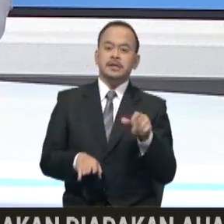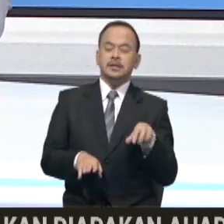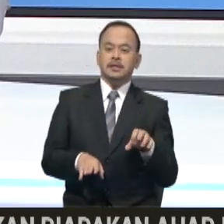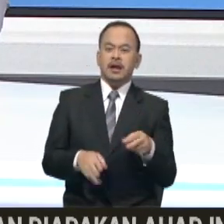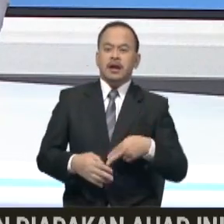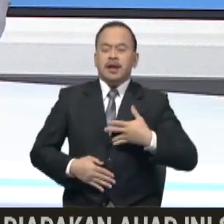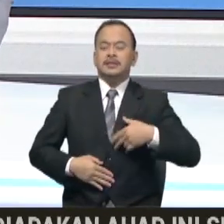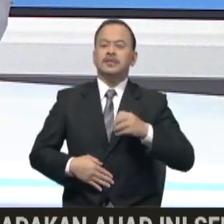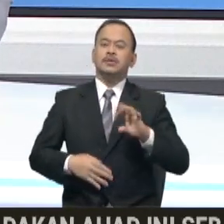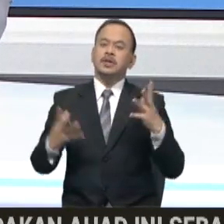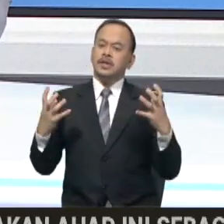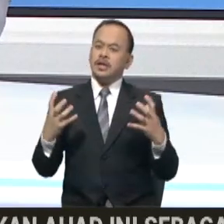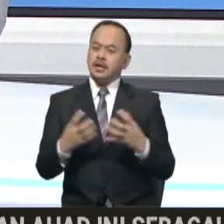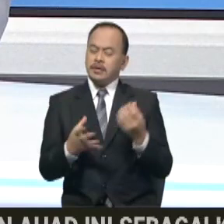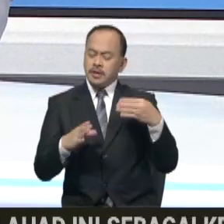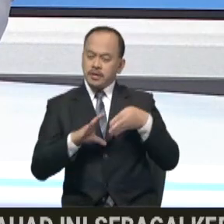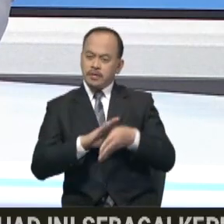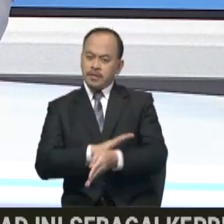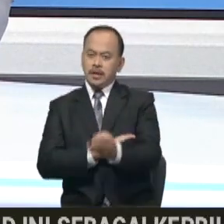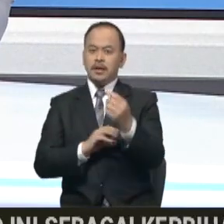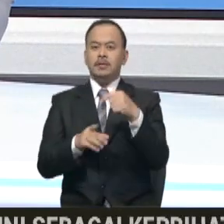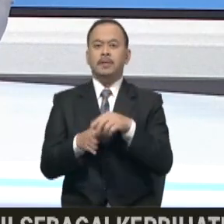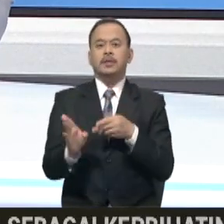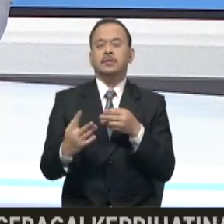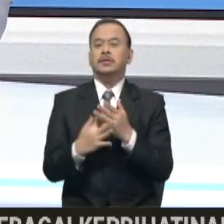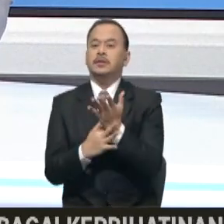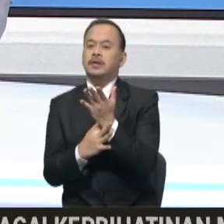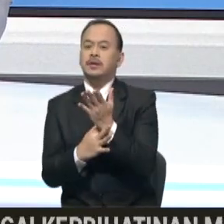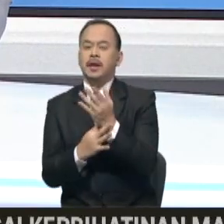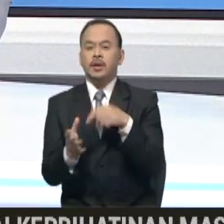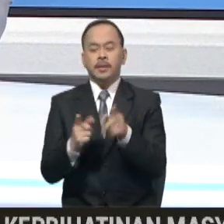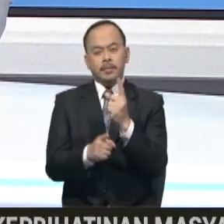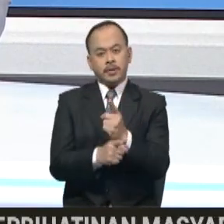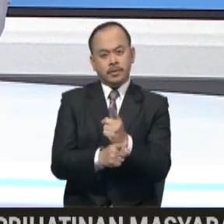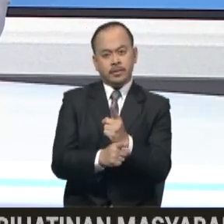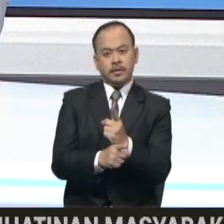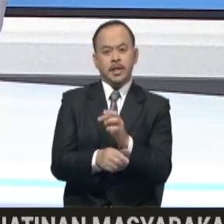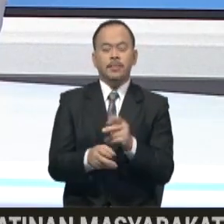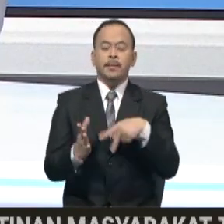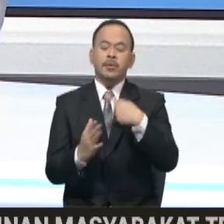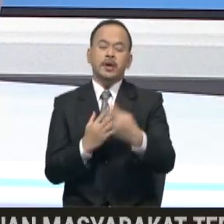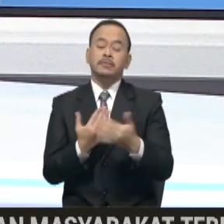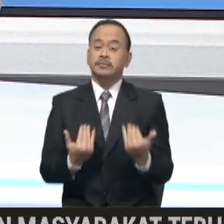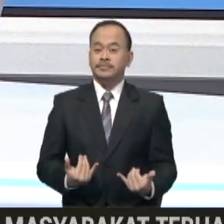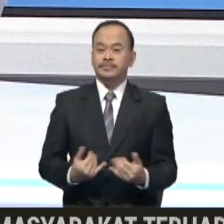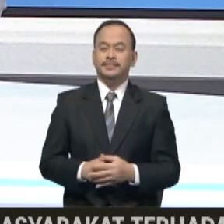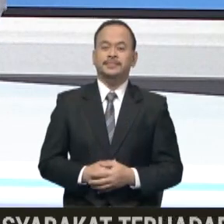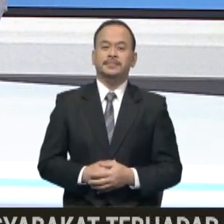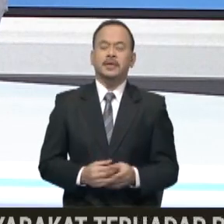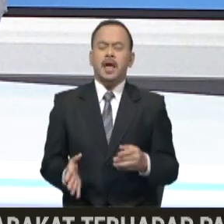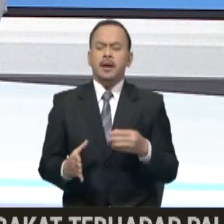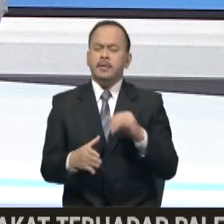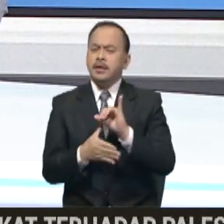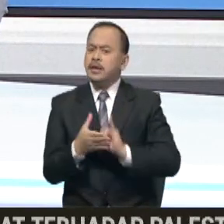solidariti masyarakat akan dapat disalurkan melalui saluran yang betul dengan wujudnya program seumpamanya. Antara